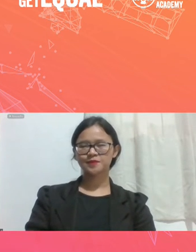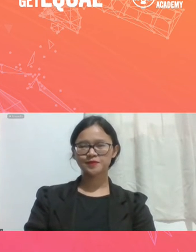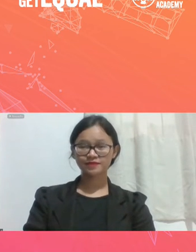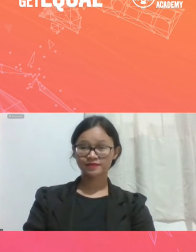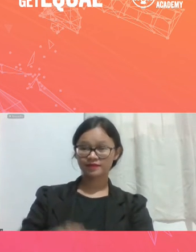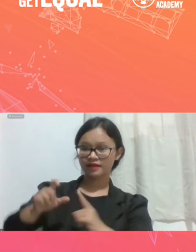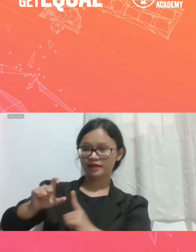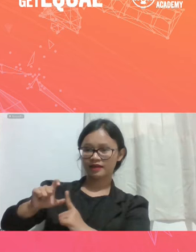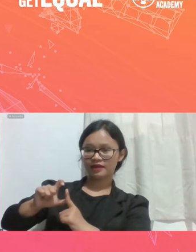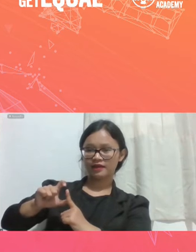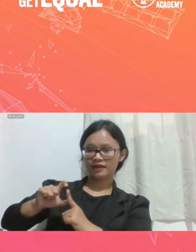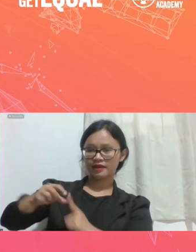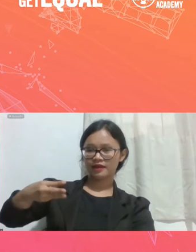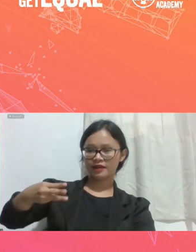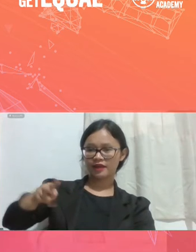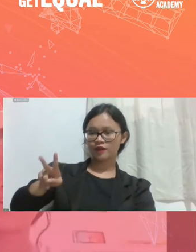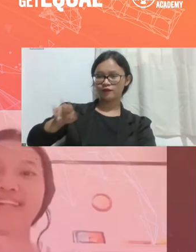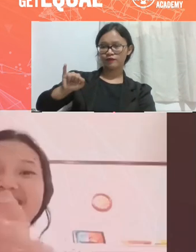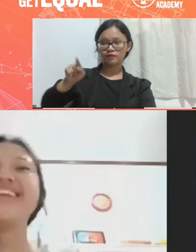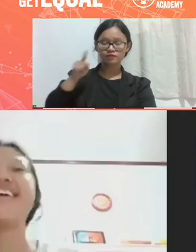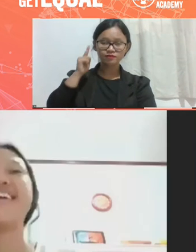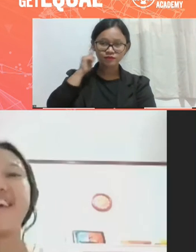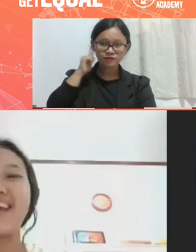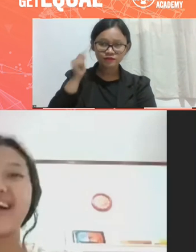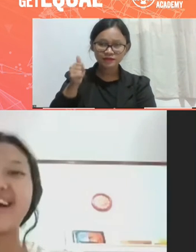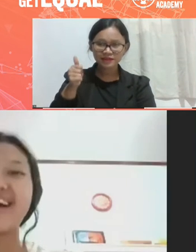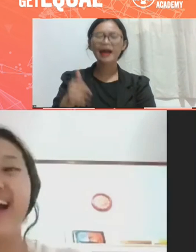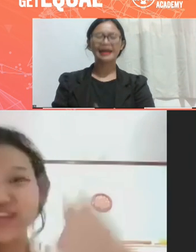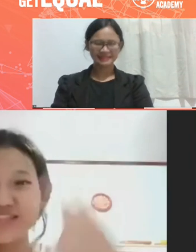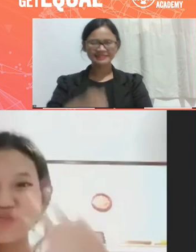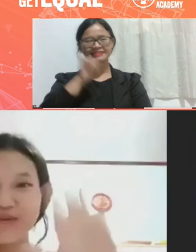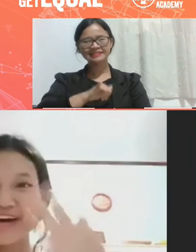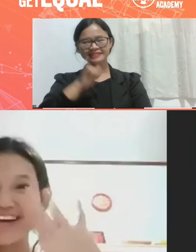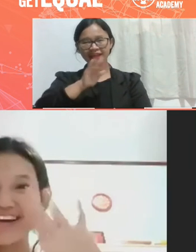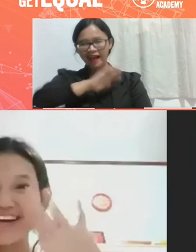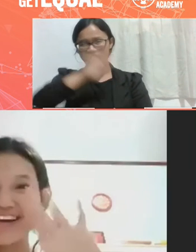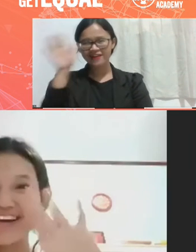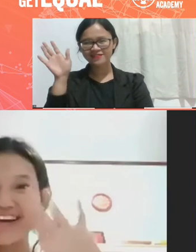Halo, Devi. Devi, boleh di-unmute dulu? Ya. Halo, semua.